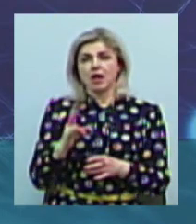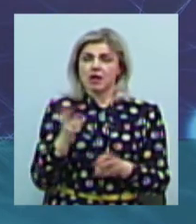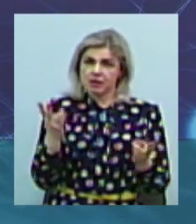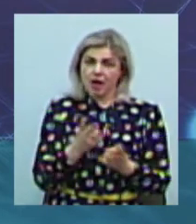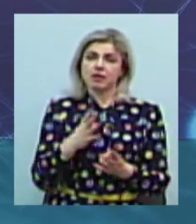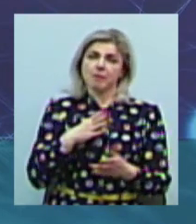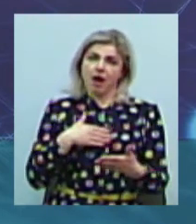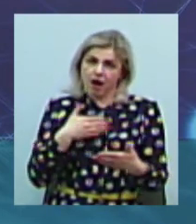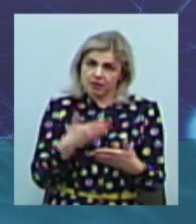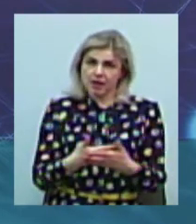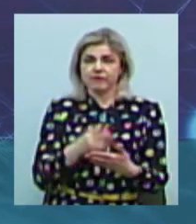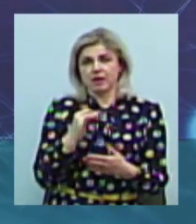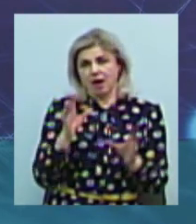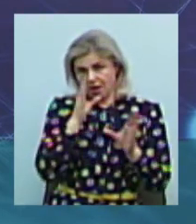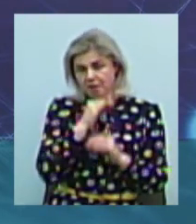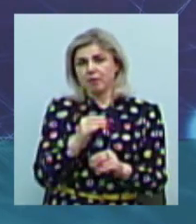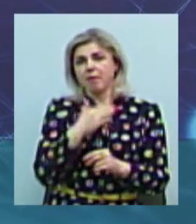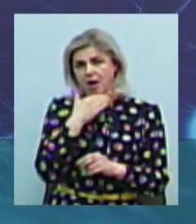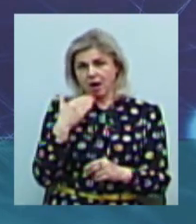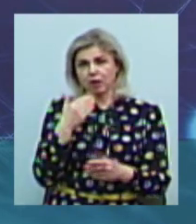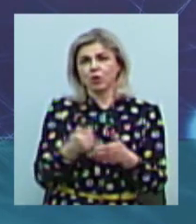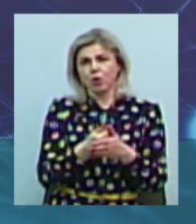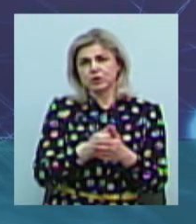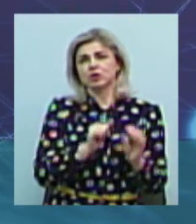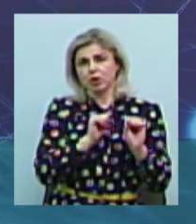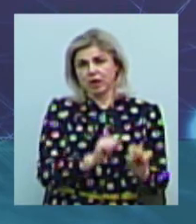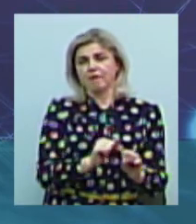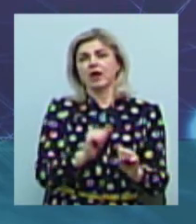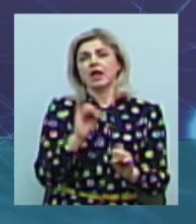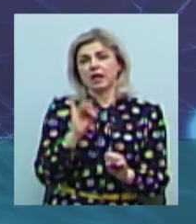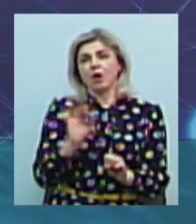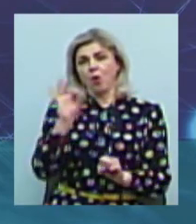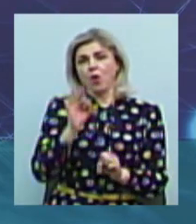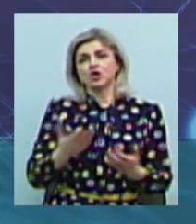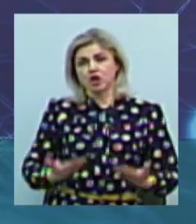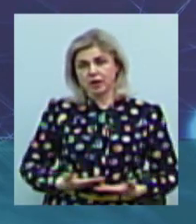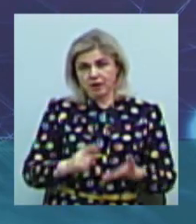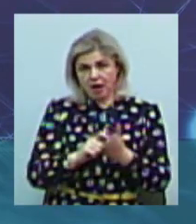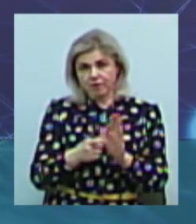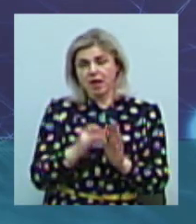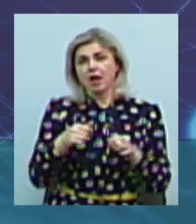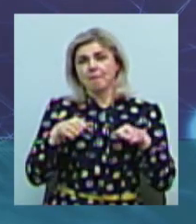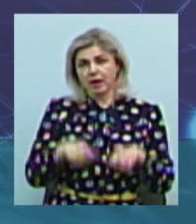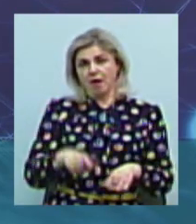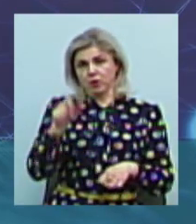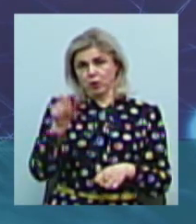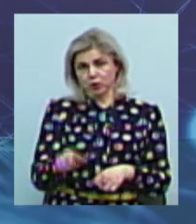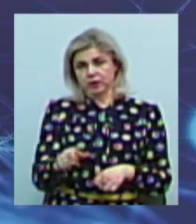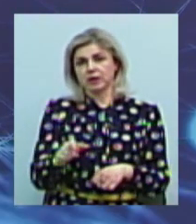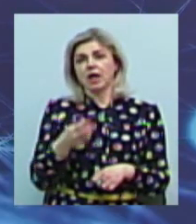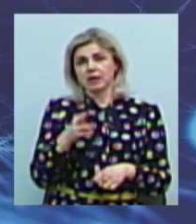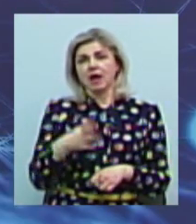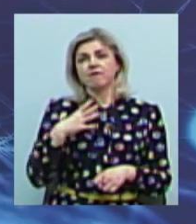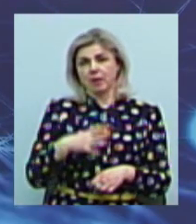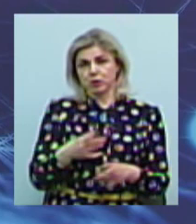і разом ми зможемо дуже багато і відстояти інтереси і житла, і взагалі прав людини от для